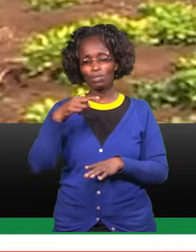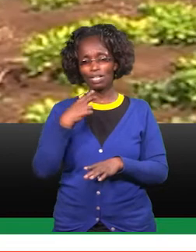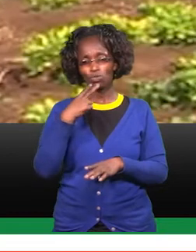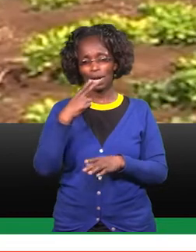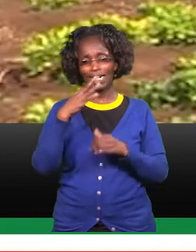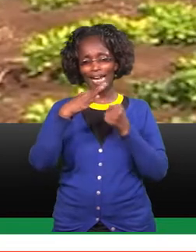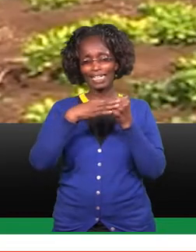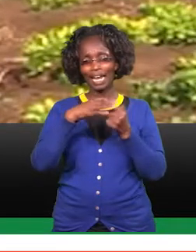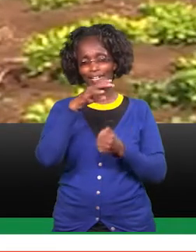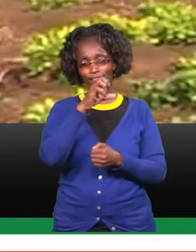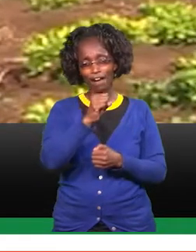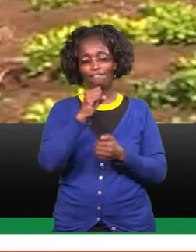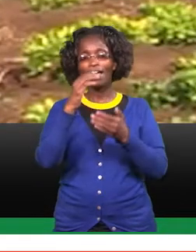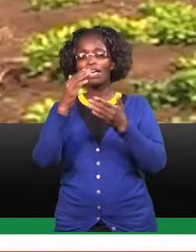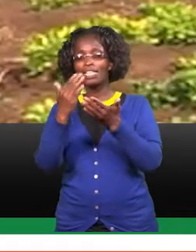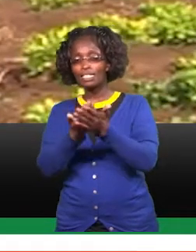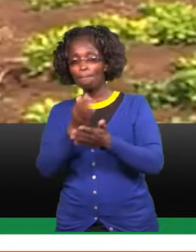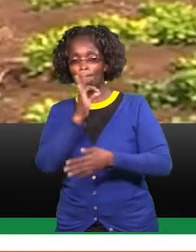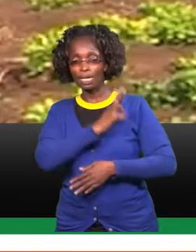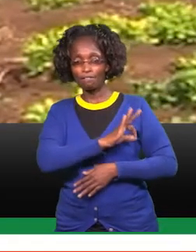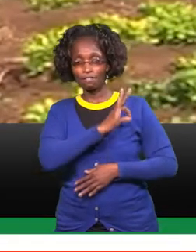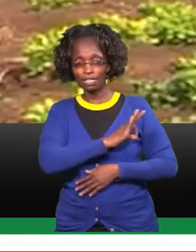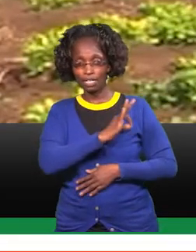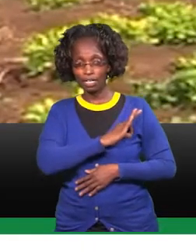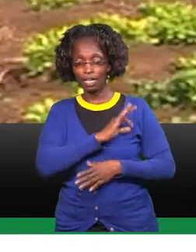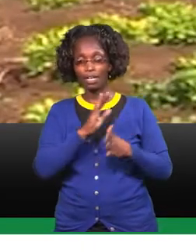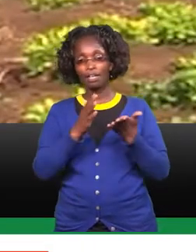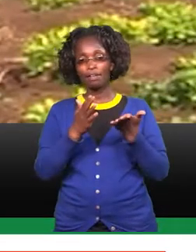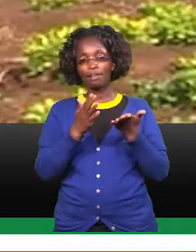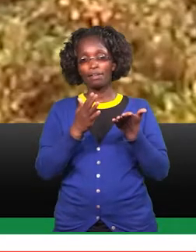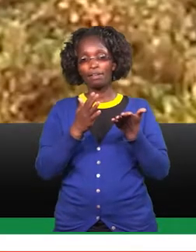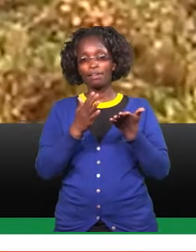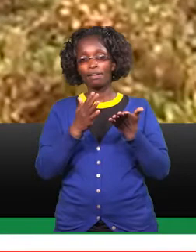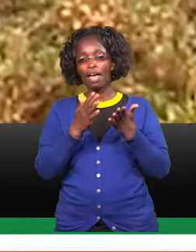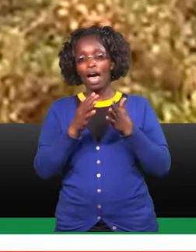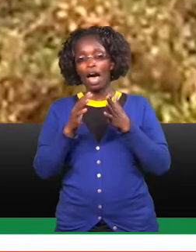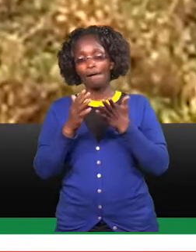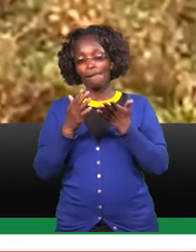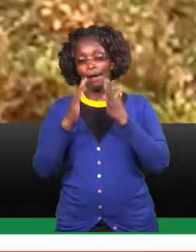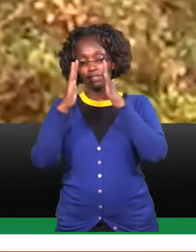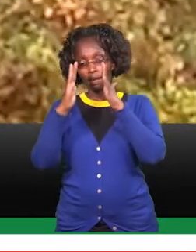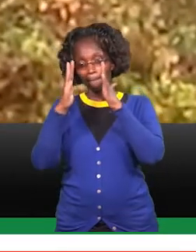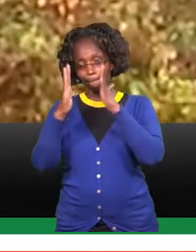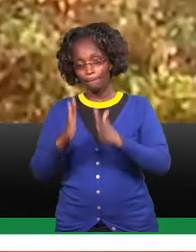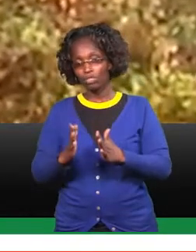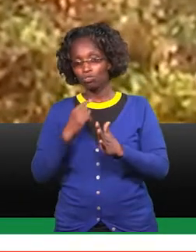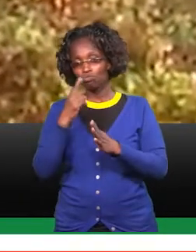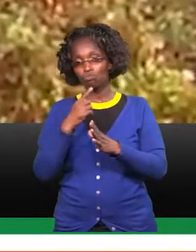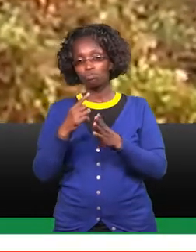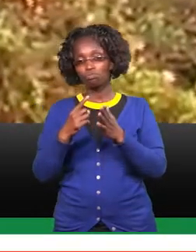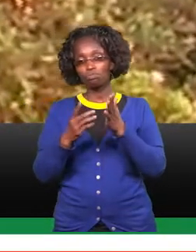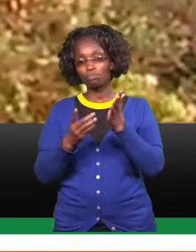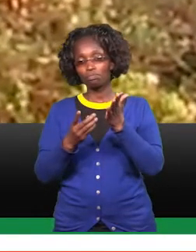1,285, 30 tulibahatika nikiwa mmoja wao kuwa kama Saint Grower. kama mzalishaji wa miche